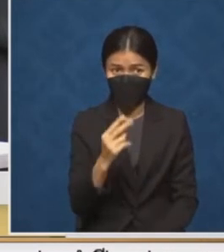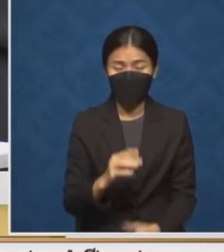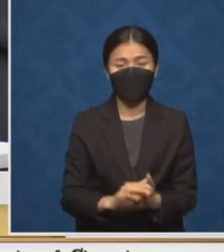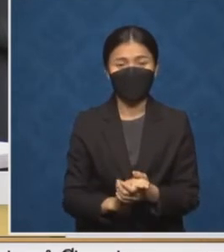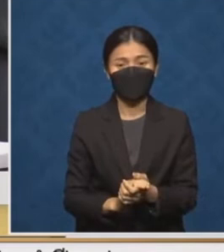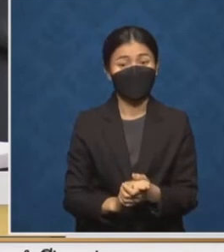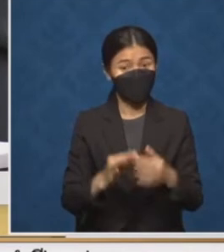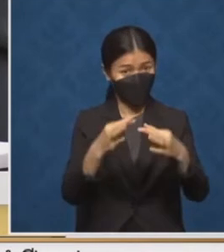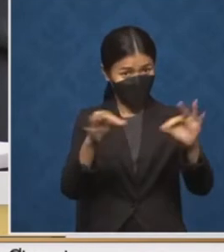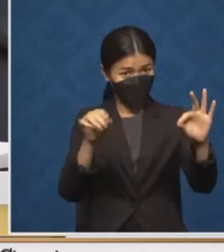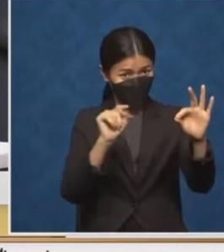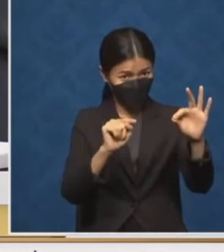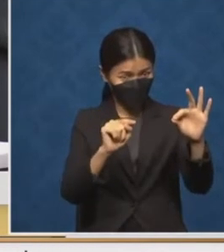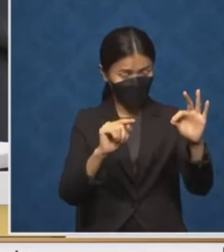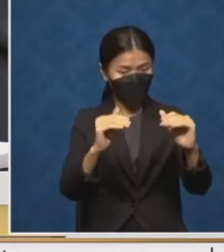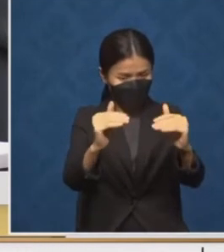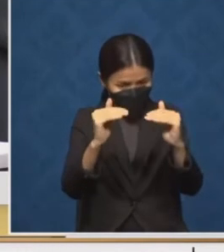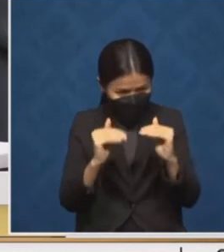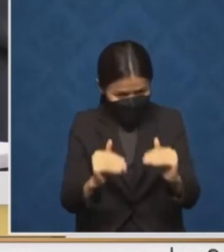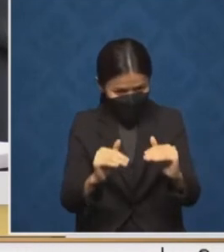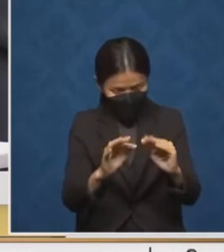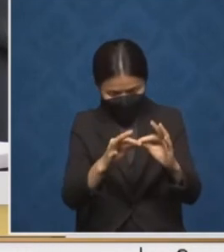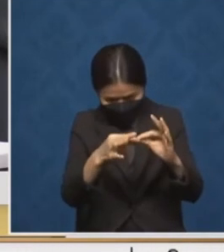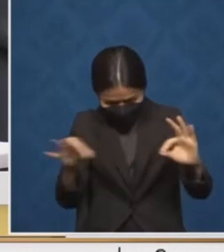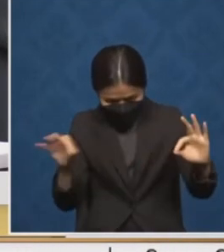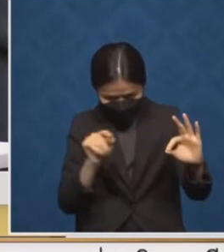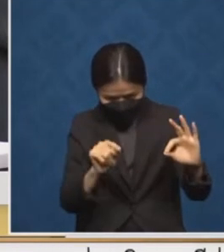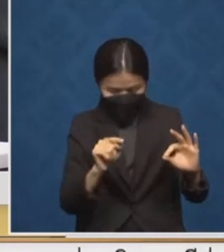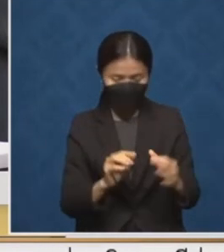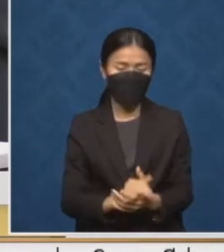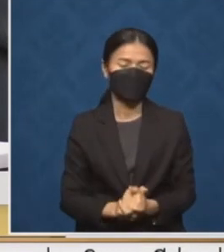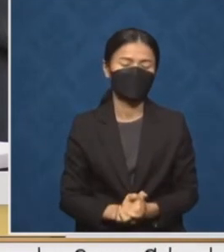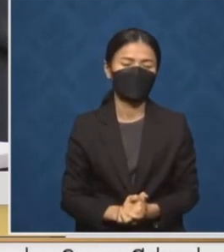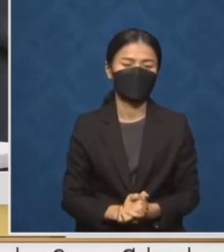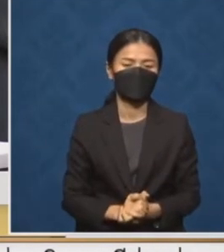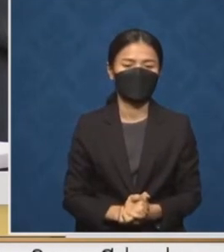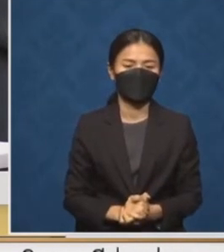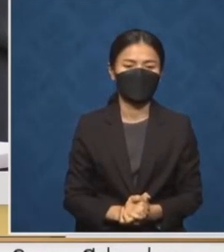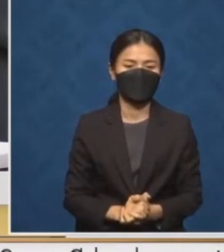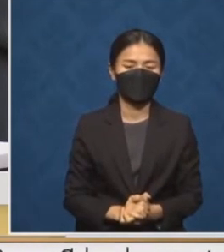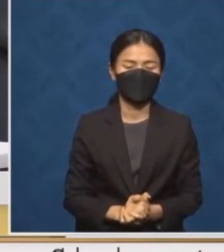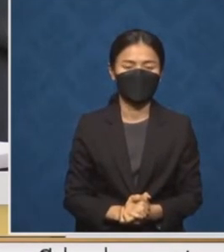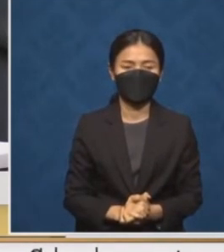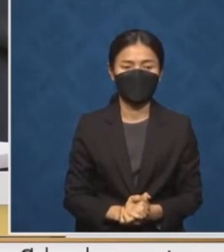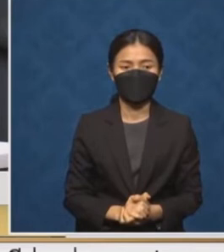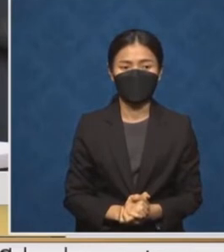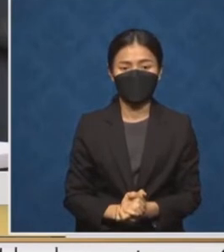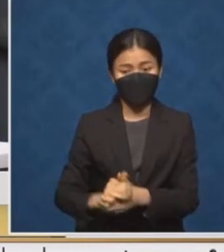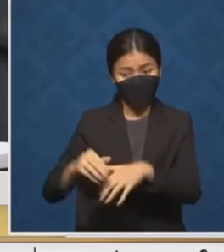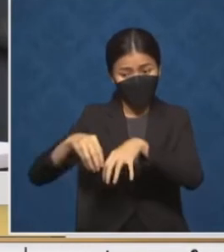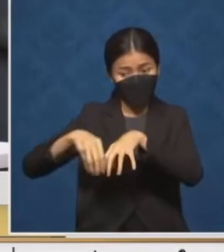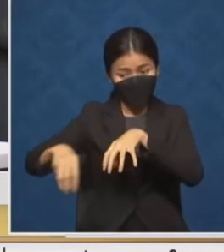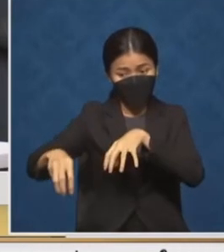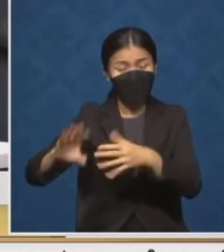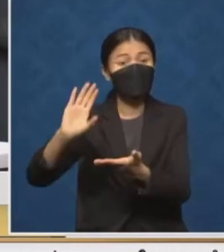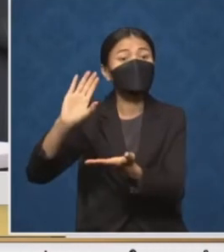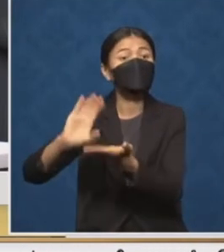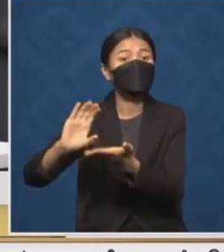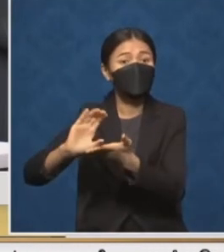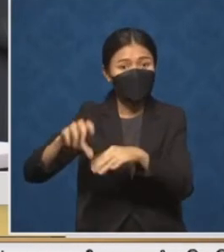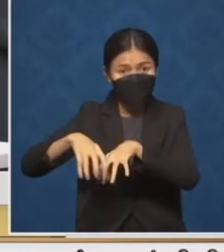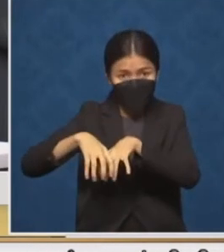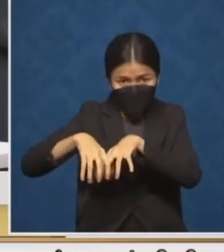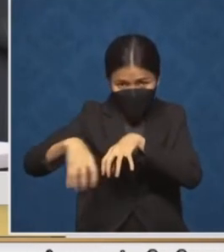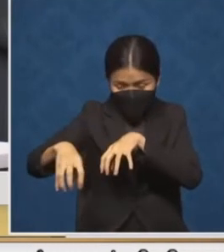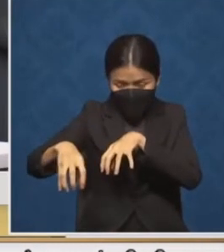อไปหรือตามที่สำนักงบประมาณจะได้จัดสรร